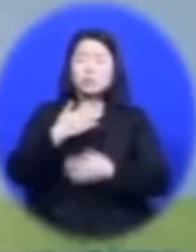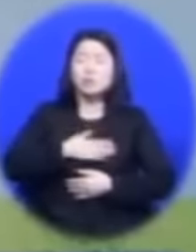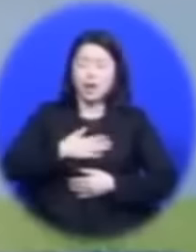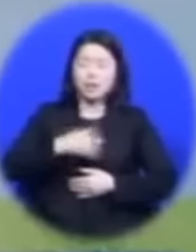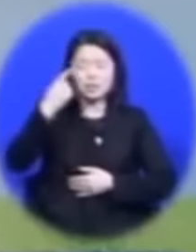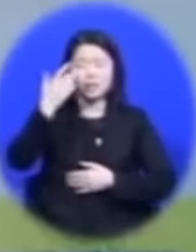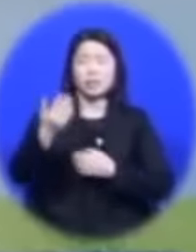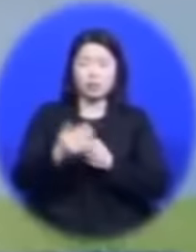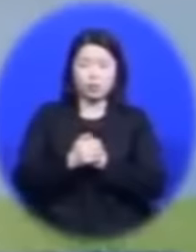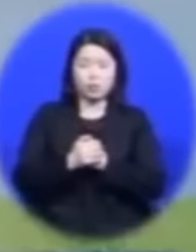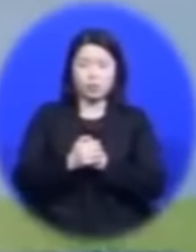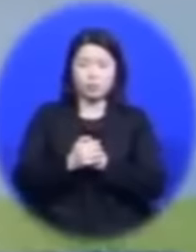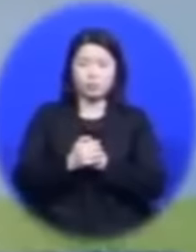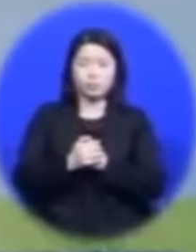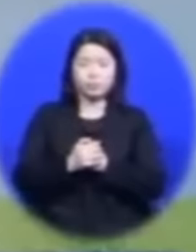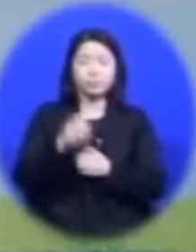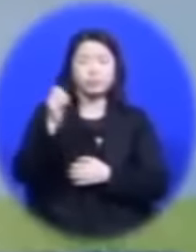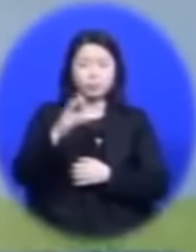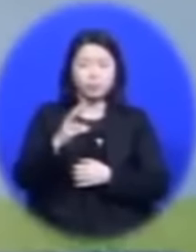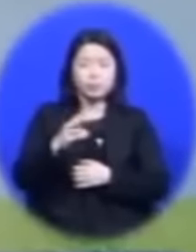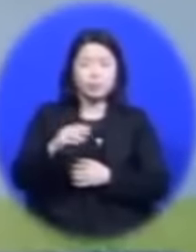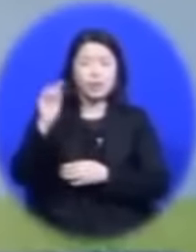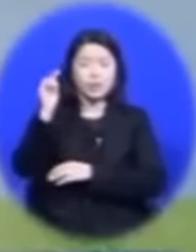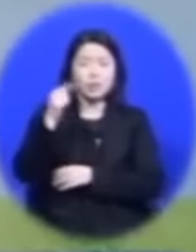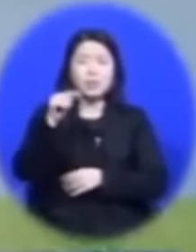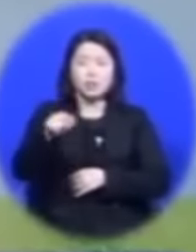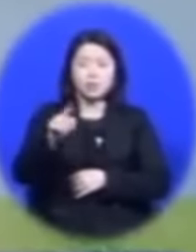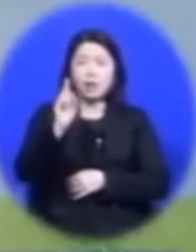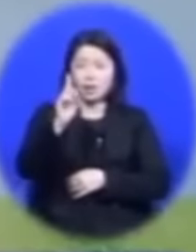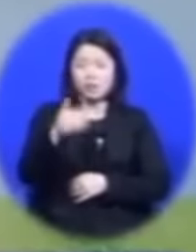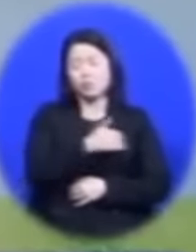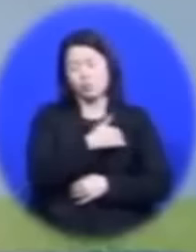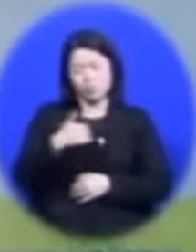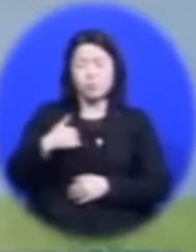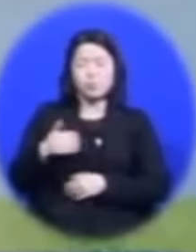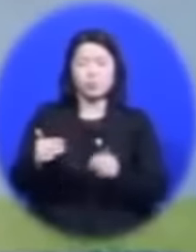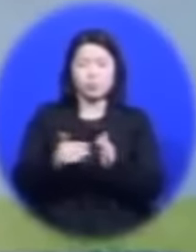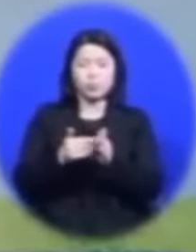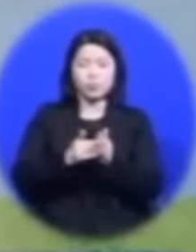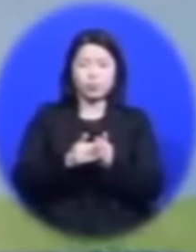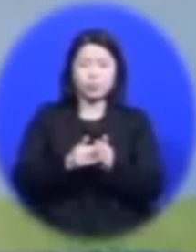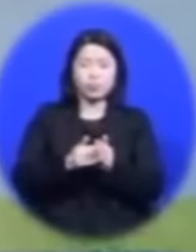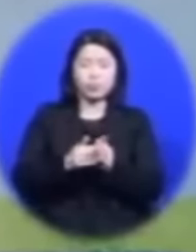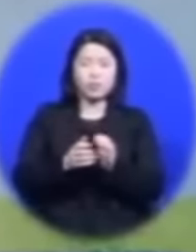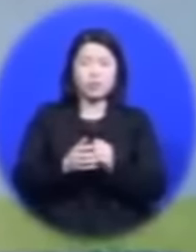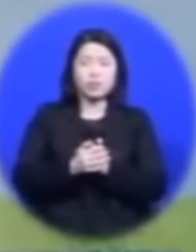아시잖아요. 그리고는 다윗에게는 그게 충분했어요.